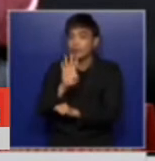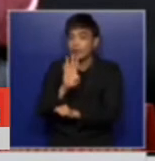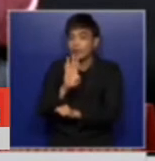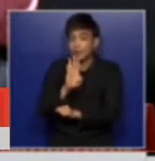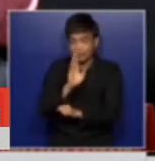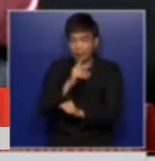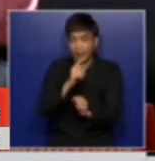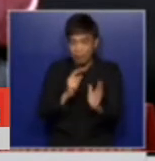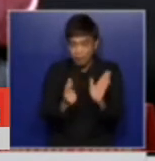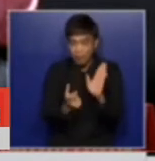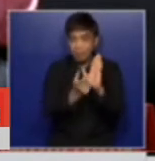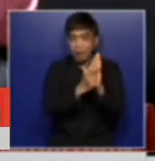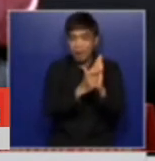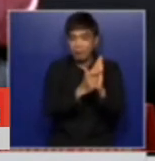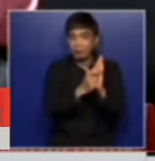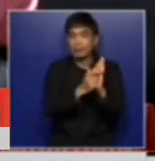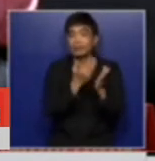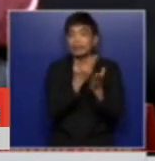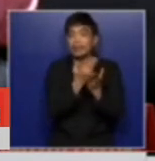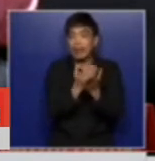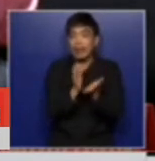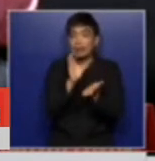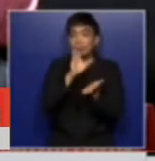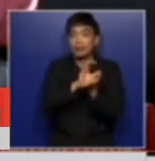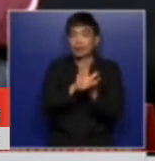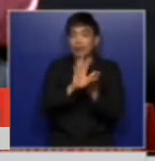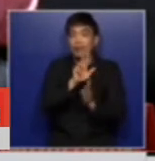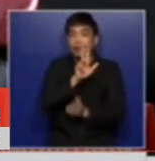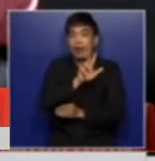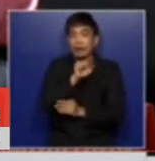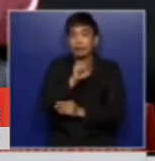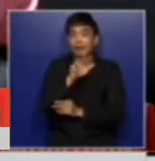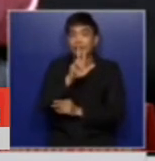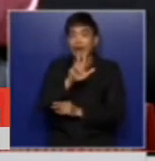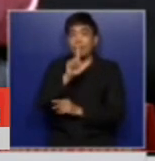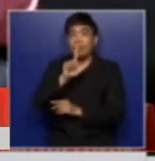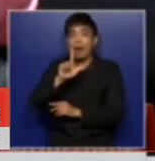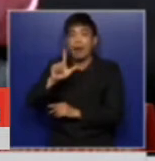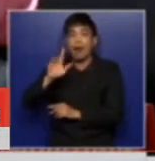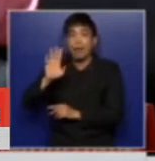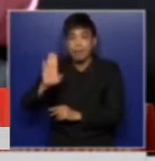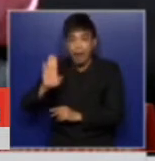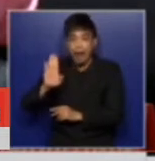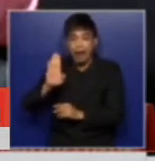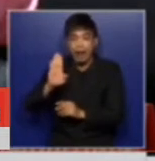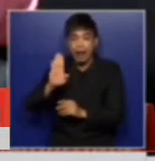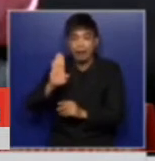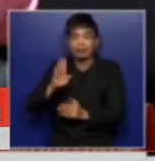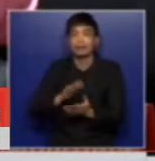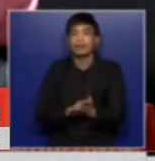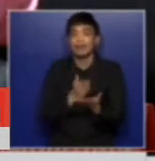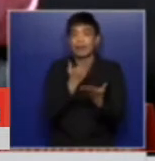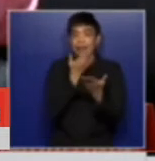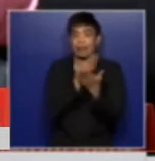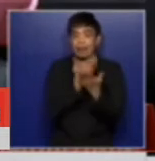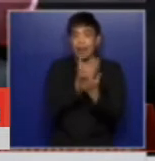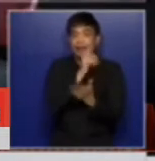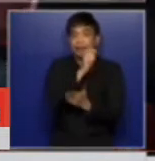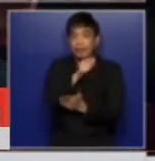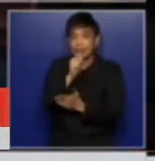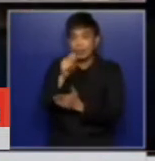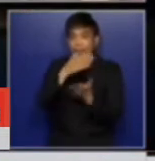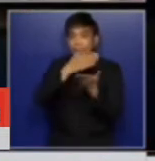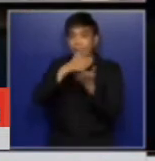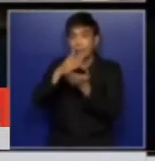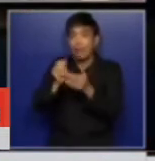เอาไว้เป็นจำนวนไม่เกิน 3.3 ล้านล้านบาทรายจ่ายนะครับแบ่งออกเป็น3รายการใหญ่ๆ